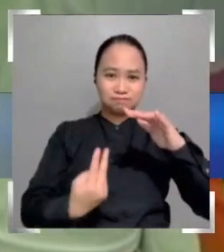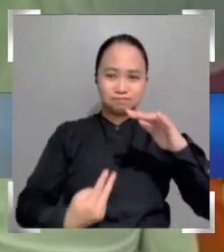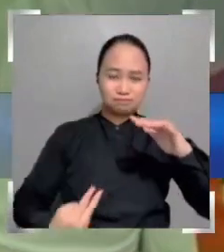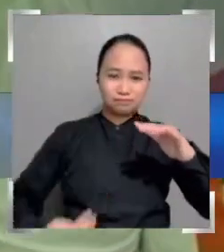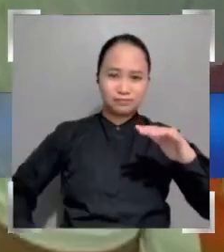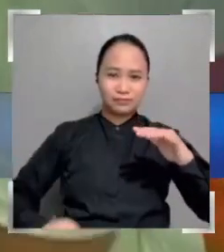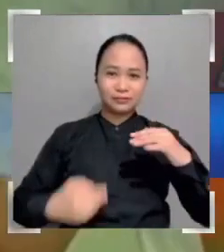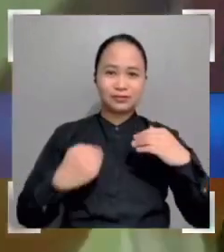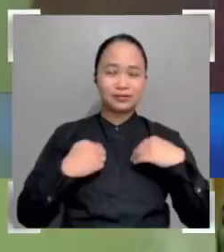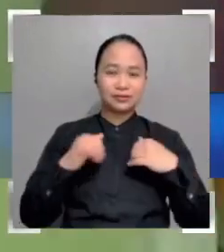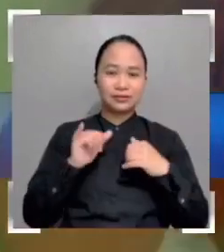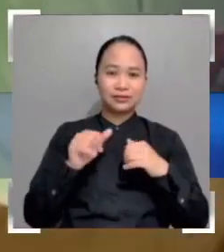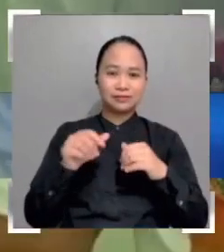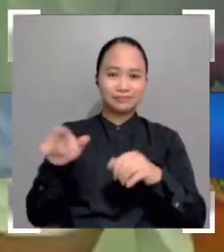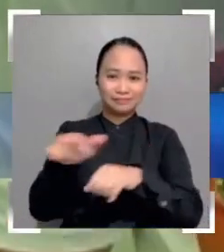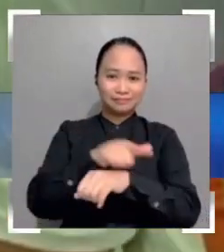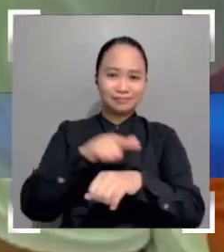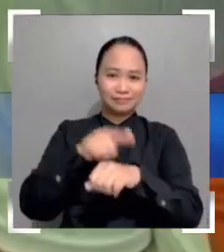no? So,